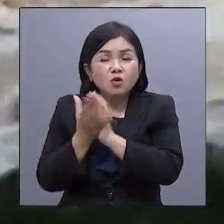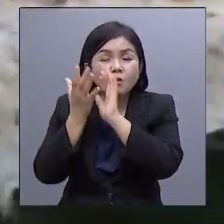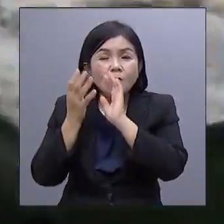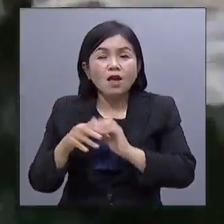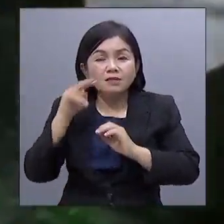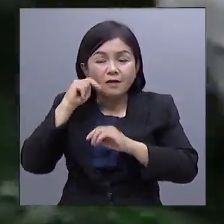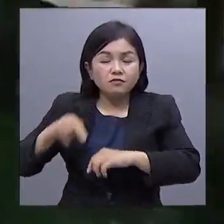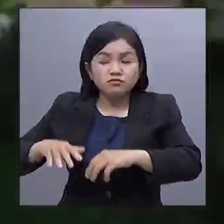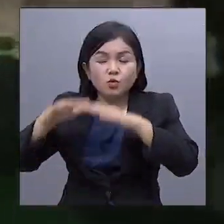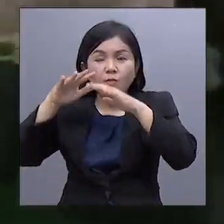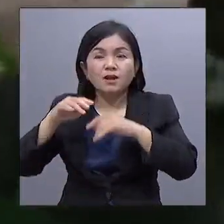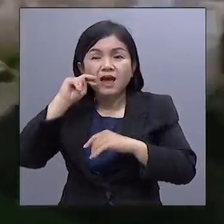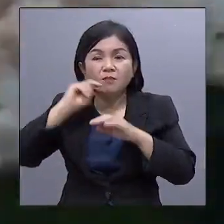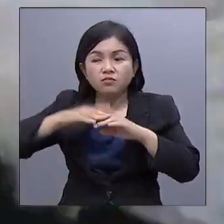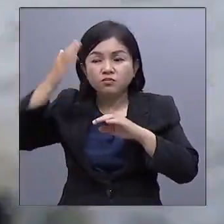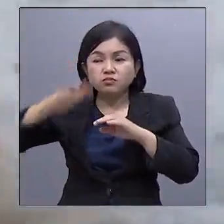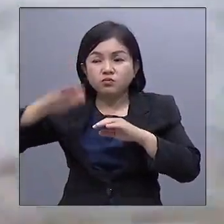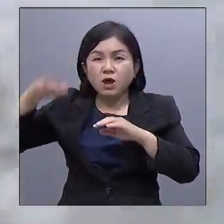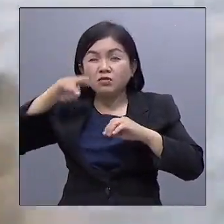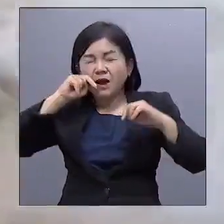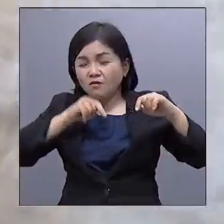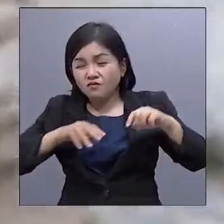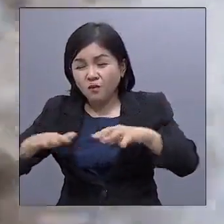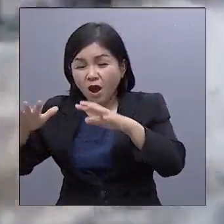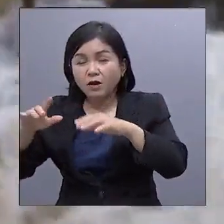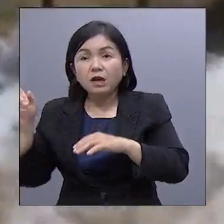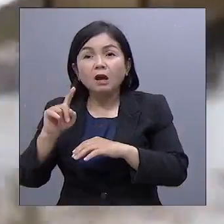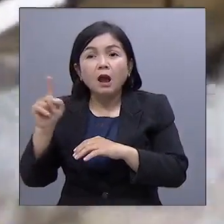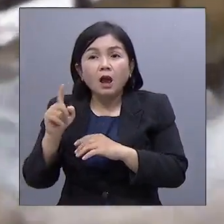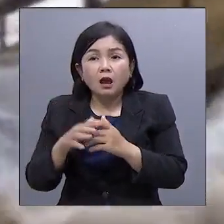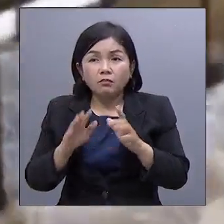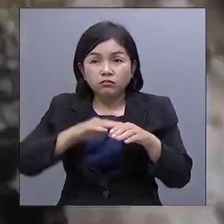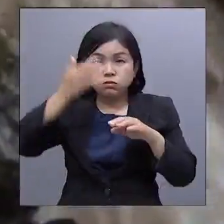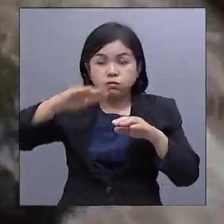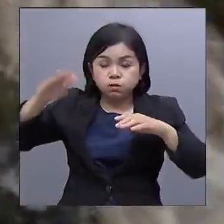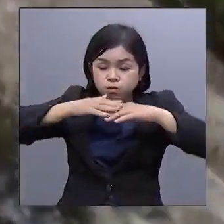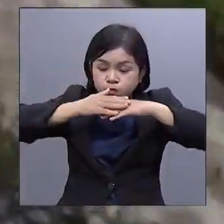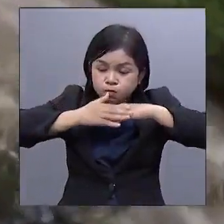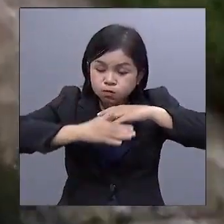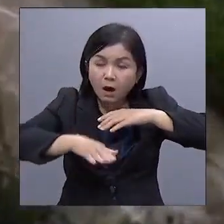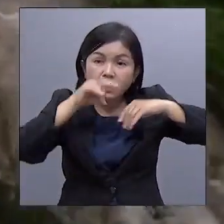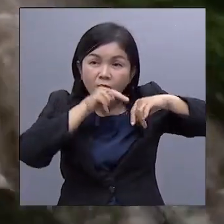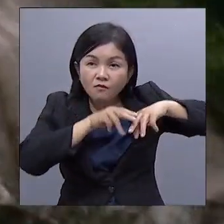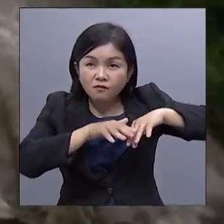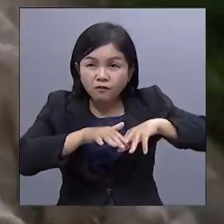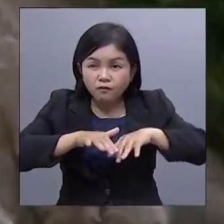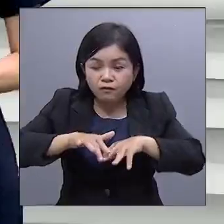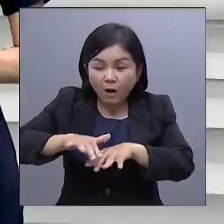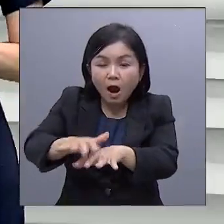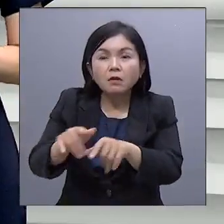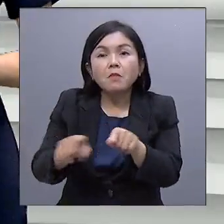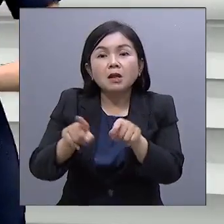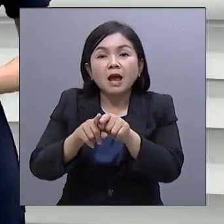น้ำท่วมฉับพลันและน้ำป่าไหลหลากได้ค่ะโดยเฉพาะตามบริเวณพื้นที่ลาดเชิงเขาใกล้ทางน้ำไหลผ่านและในบริเวณพื้นที่ลุ่ม